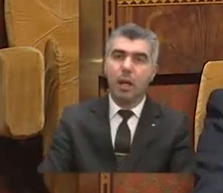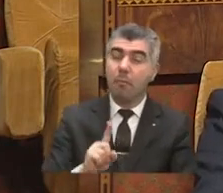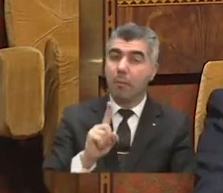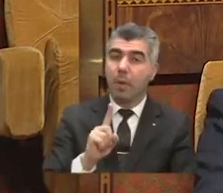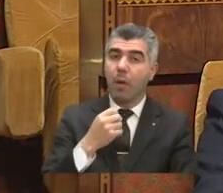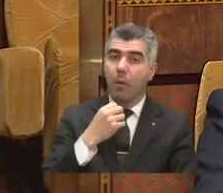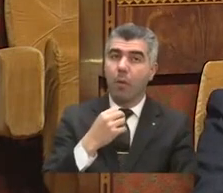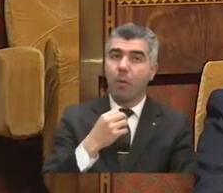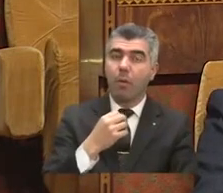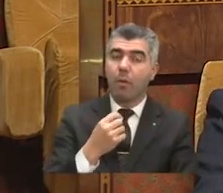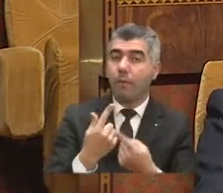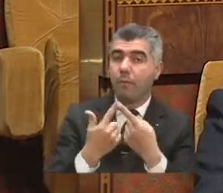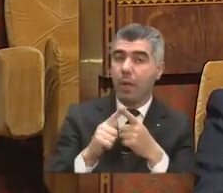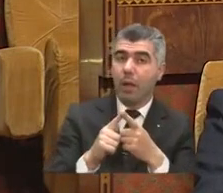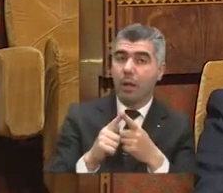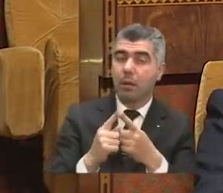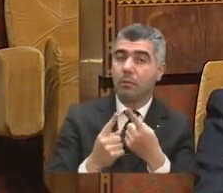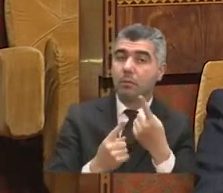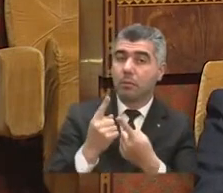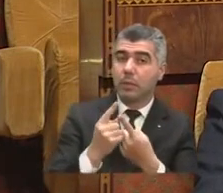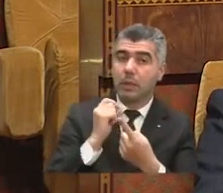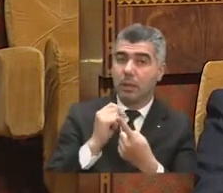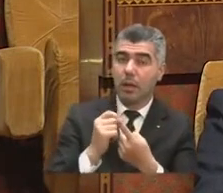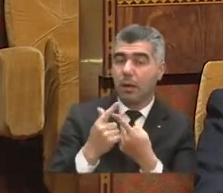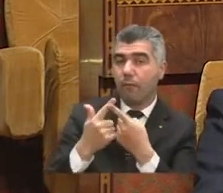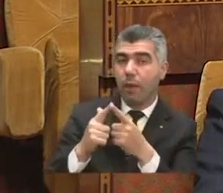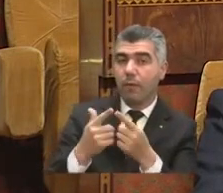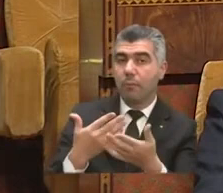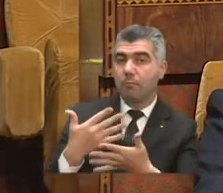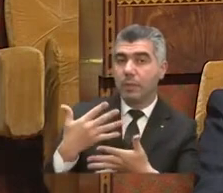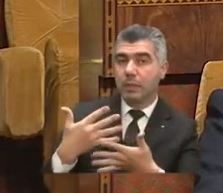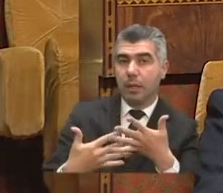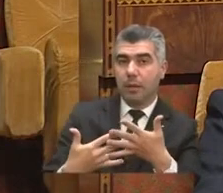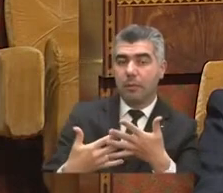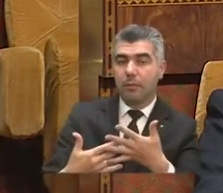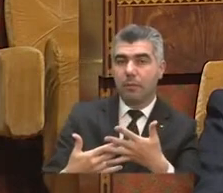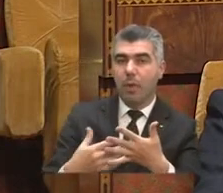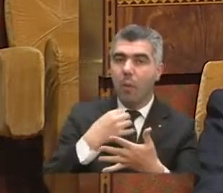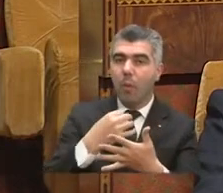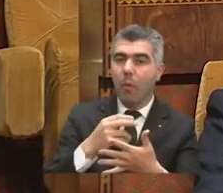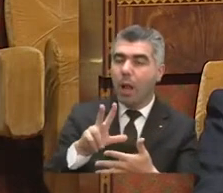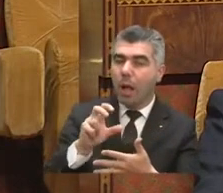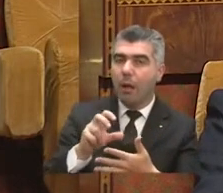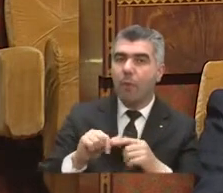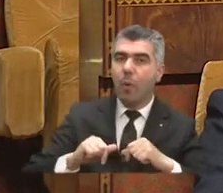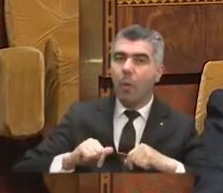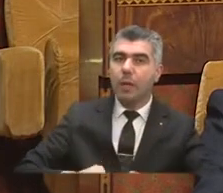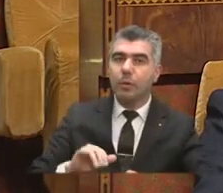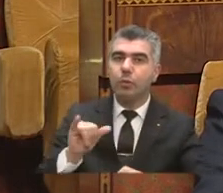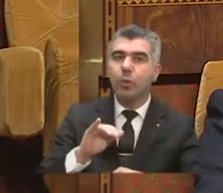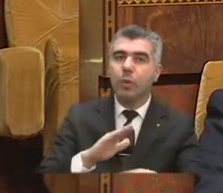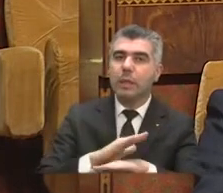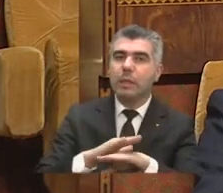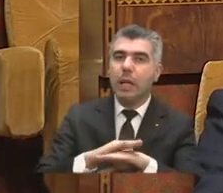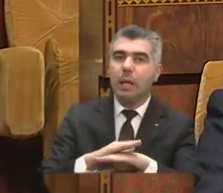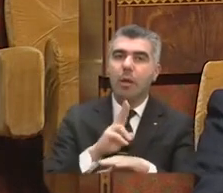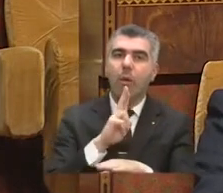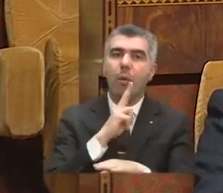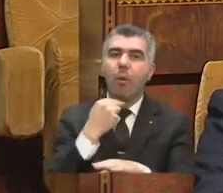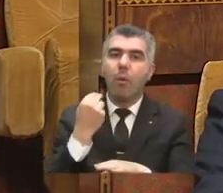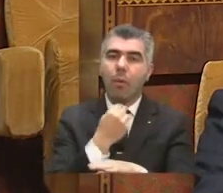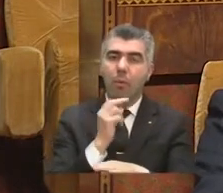الغير مهيكل في القطاع المهيكل وغيره. هنا السيدة الوزيرة بغينا نعرفوا شنو هي السياسة ديال الحكومة